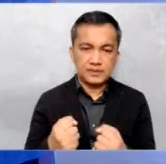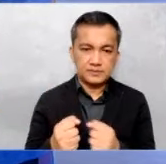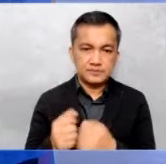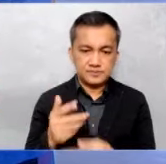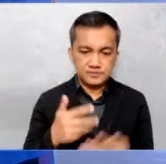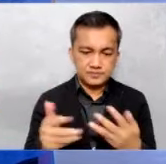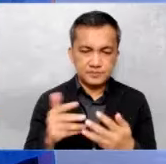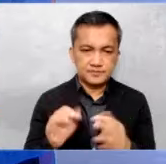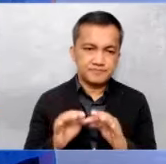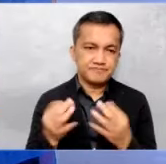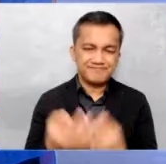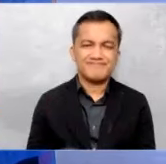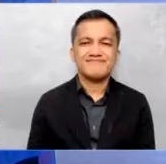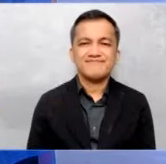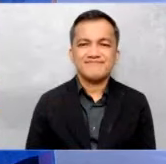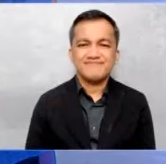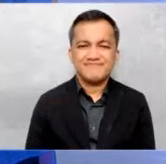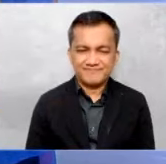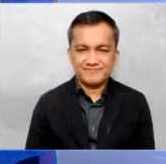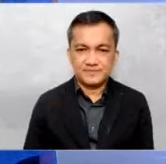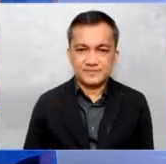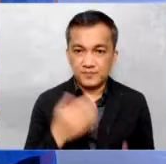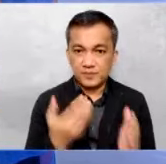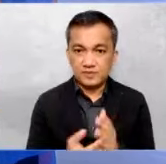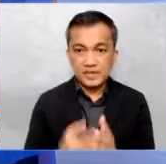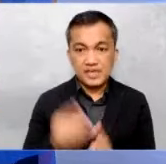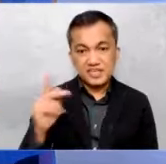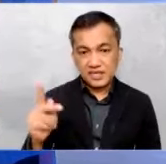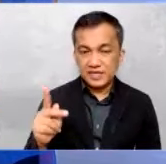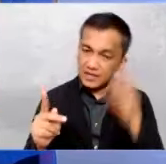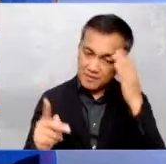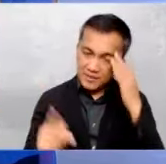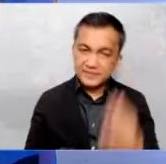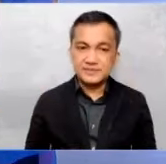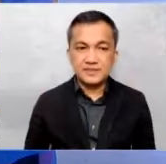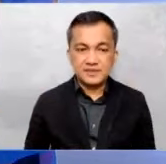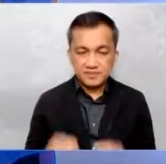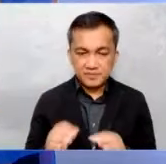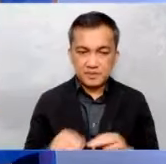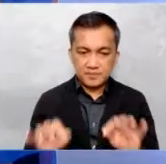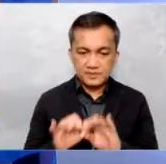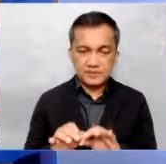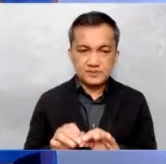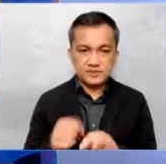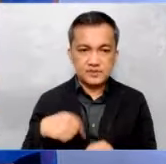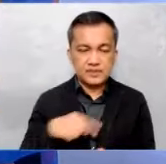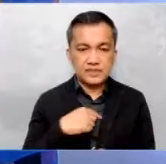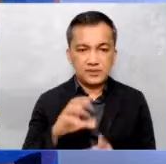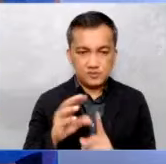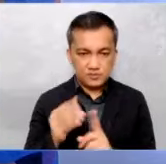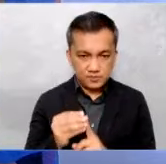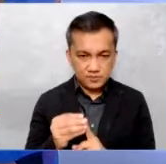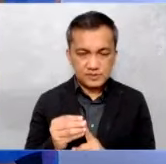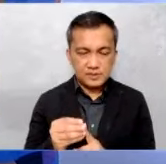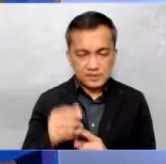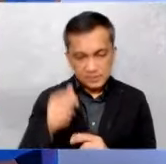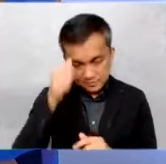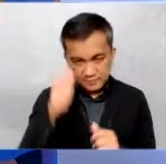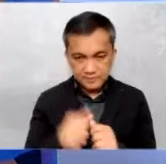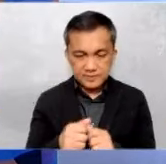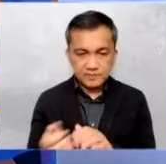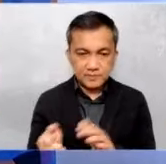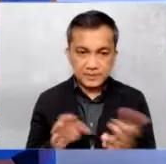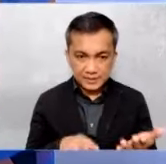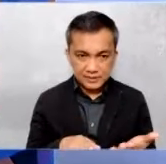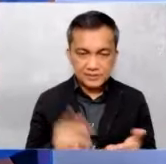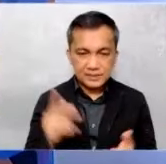mga pamilya. Patunay ito na tulad ng kay Alaman, ang pagpapahalaga po natin sa ating kultura at alaala ng mga yumauna